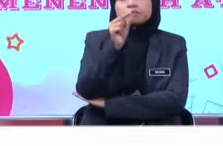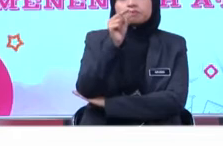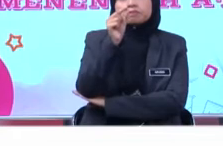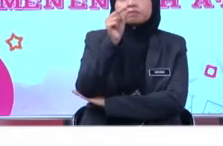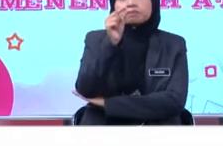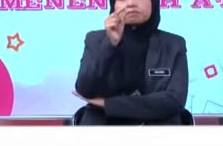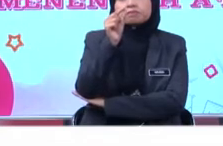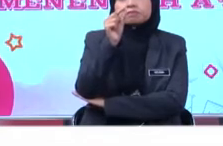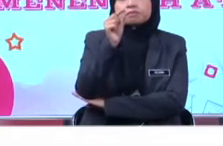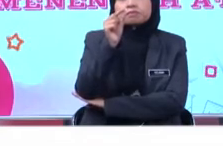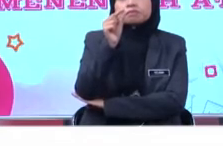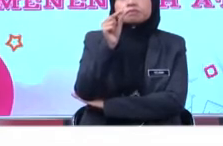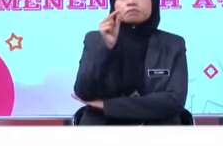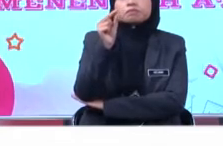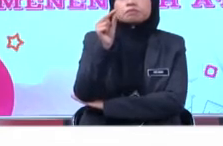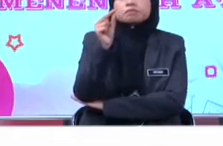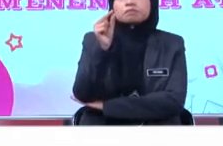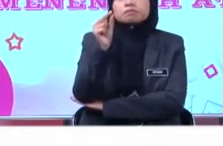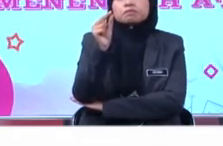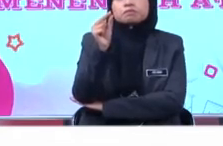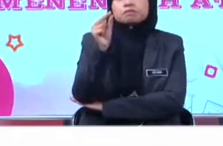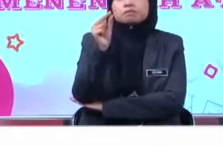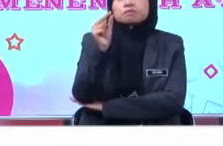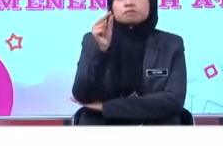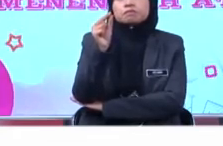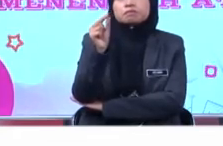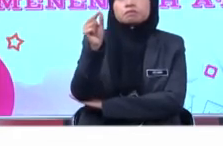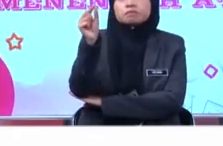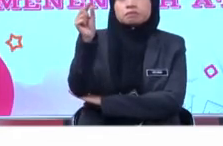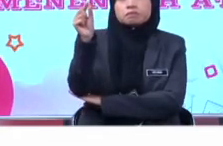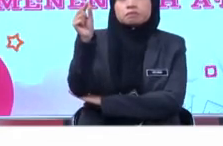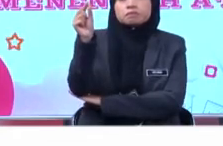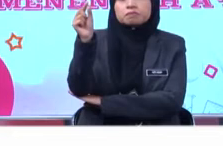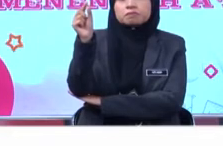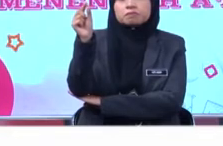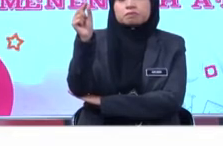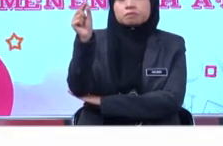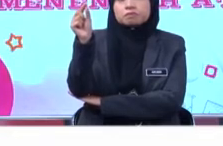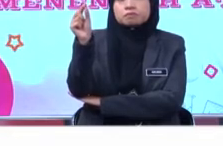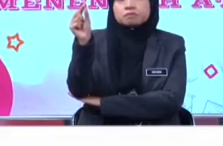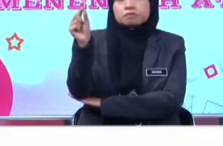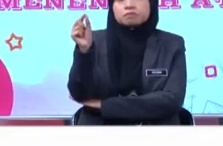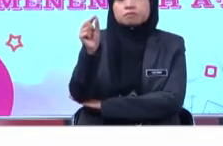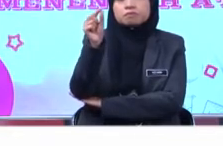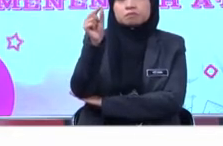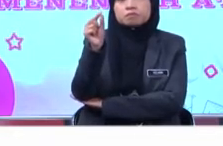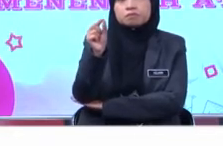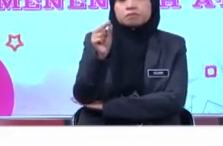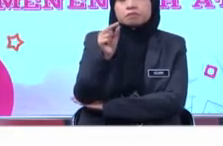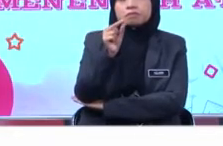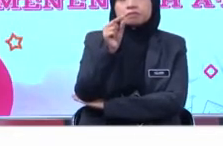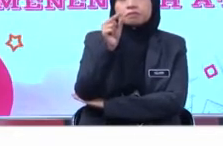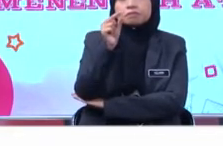aw fusycom Mafi Ang fusikum Outlook